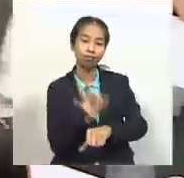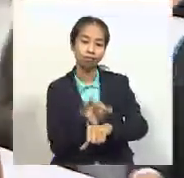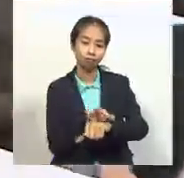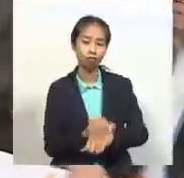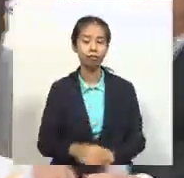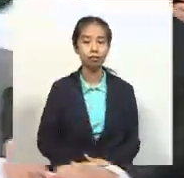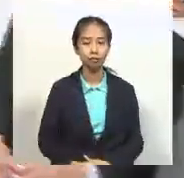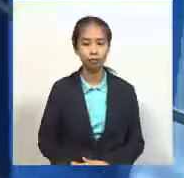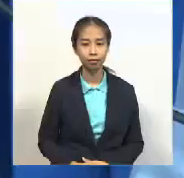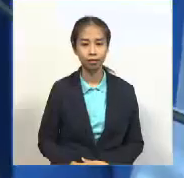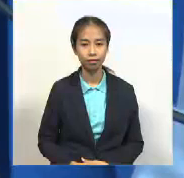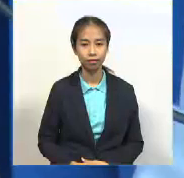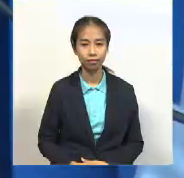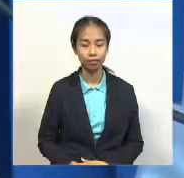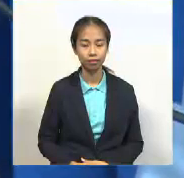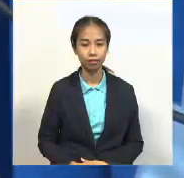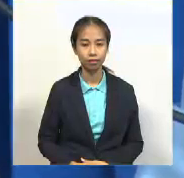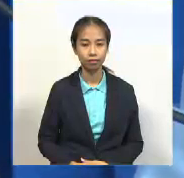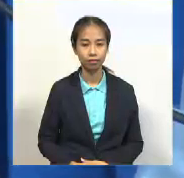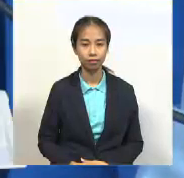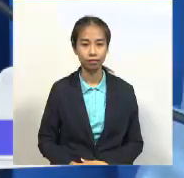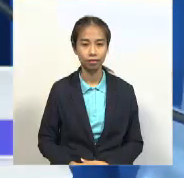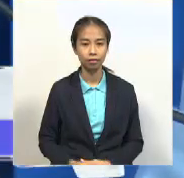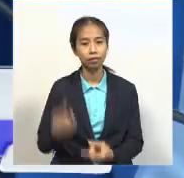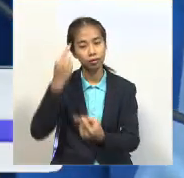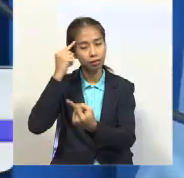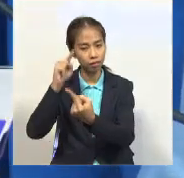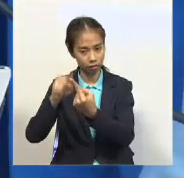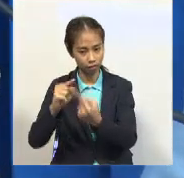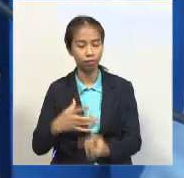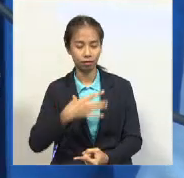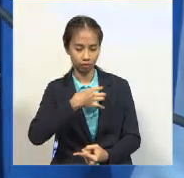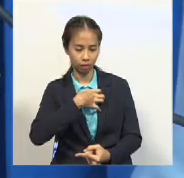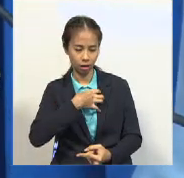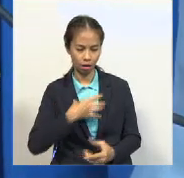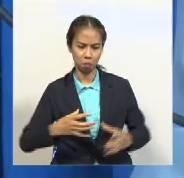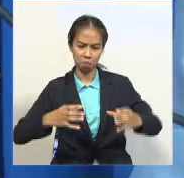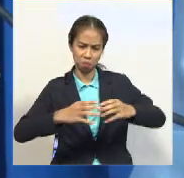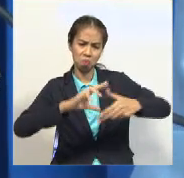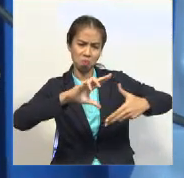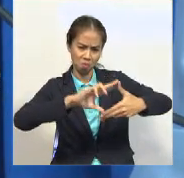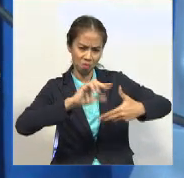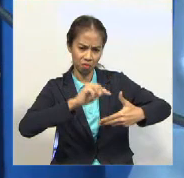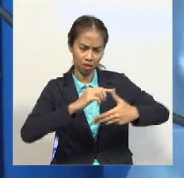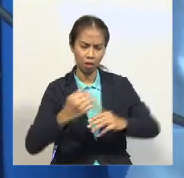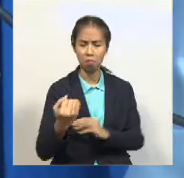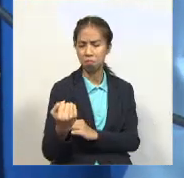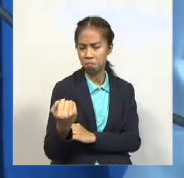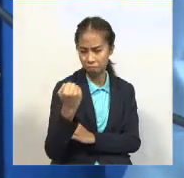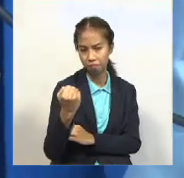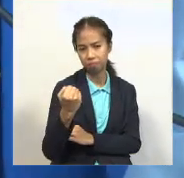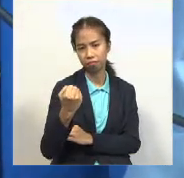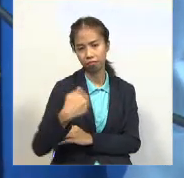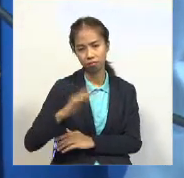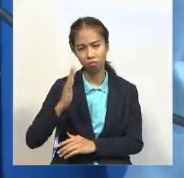ค่ะ คือจุดประสงค์ว่าต้องการให้พรรคเนี่ยเป็นหนึ่งเดียวนะจะต้องมีความเข้มแข็งอน